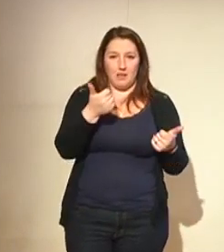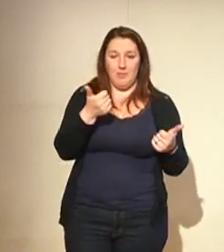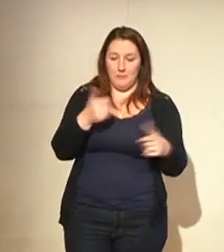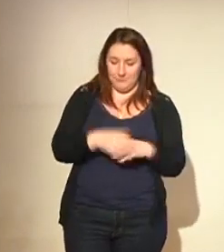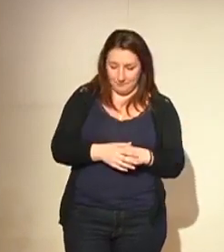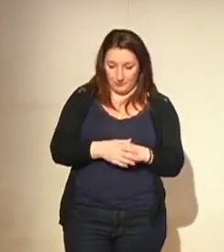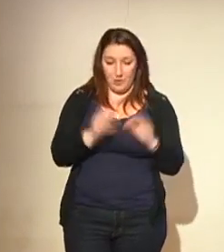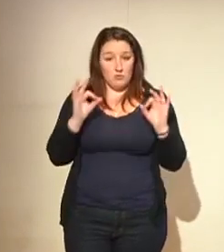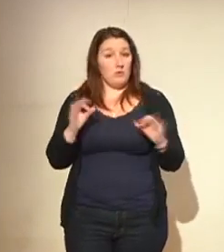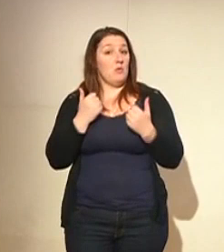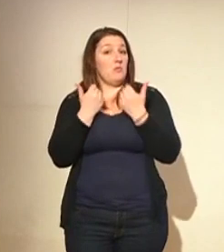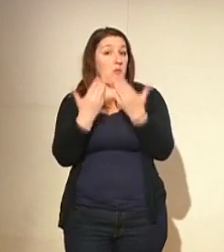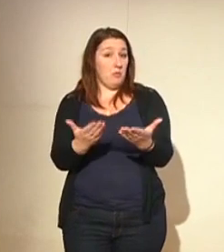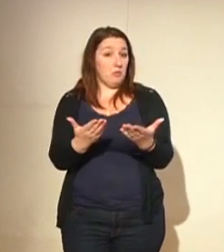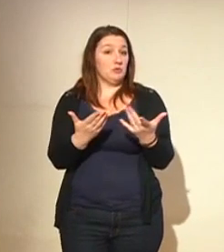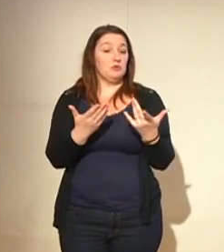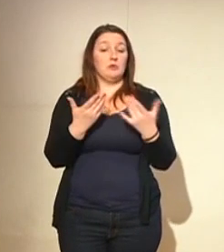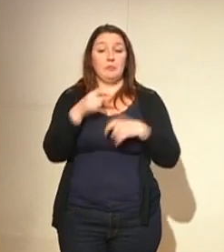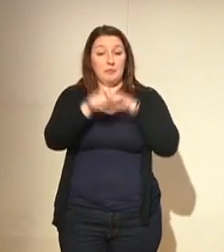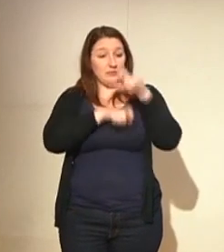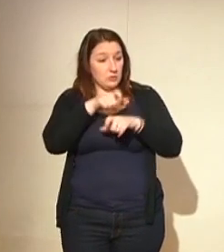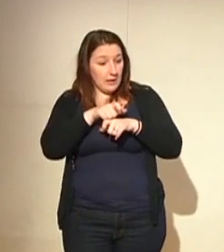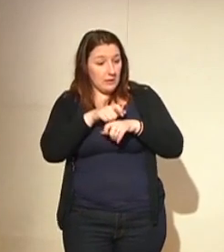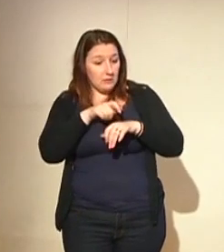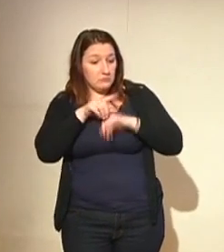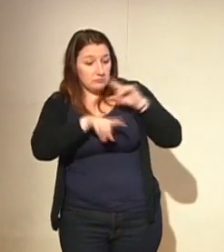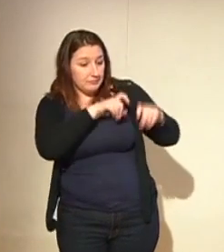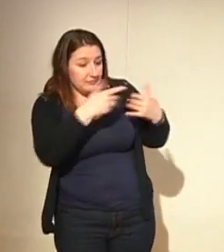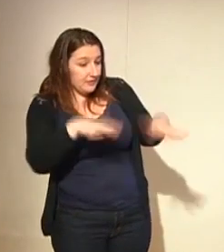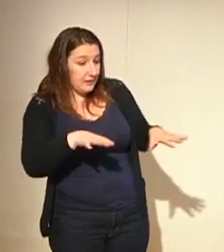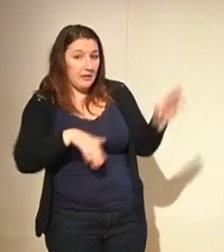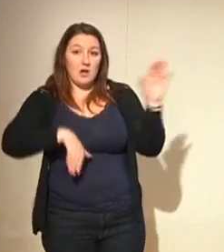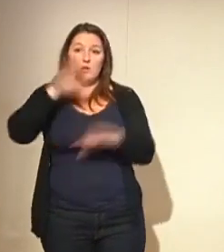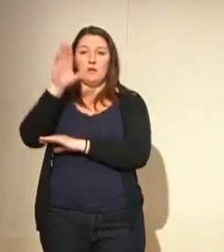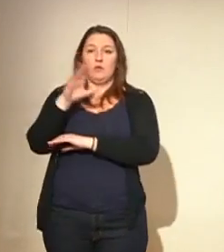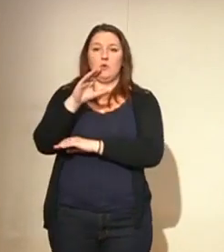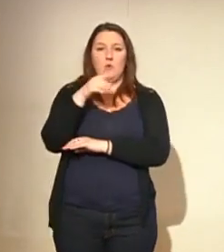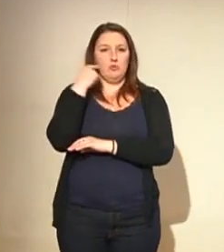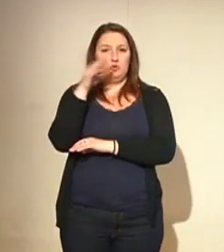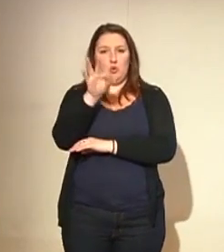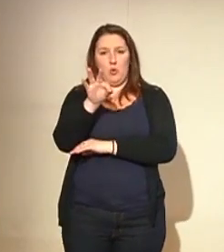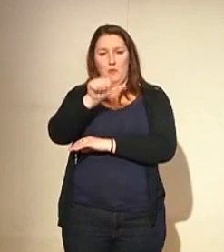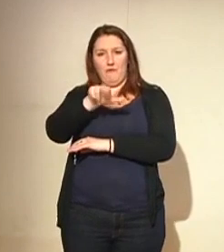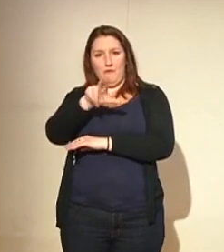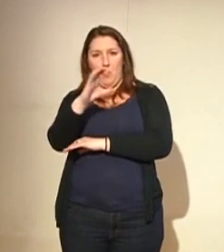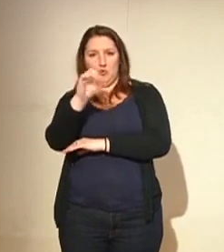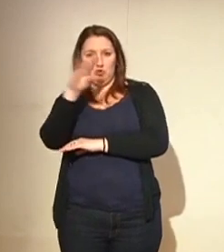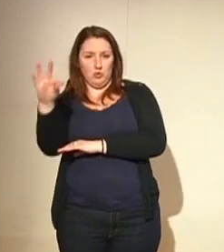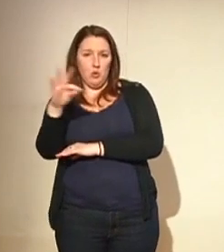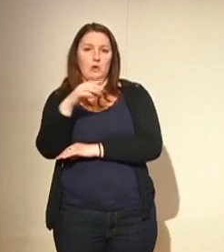donc nous proposons après consultation du personnel les candidatures de michaell fauchot et Patrick